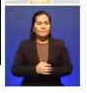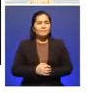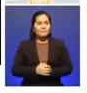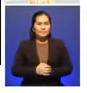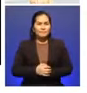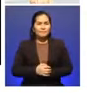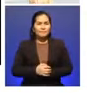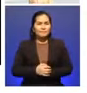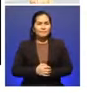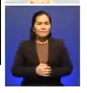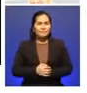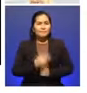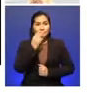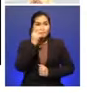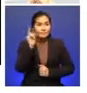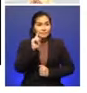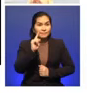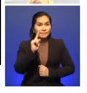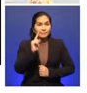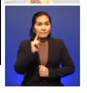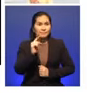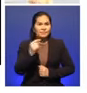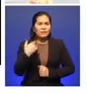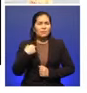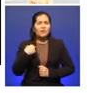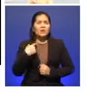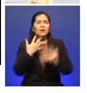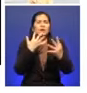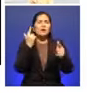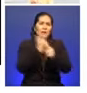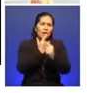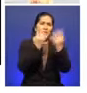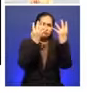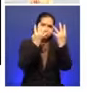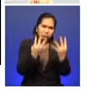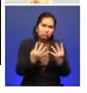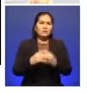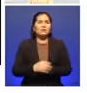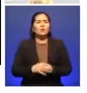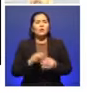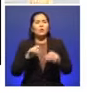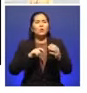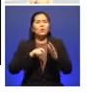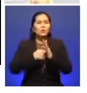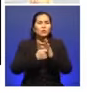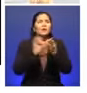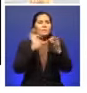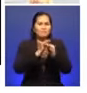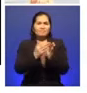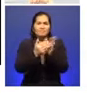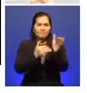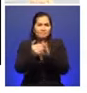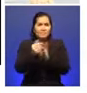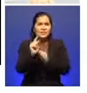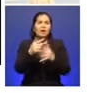หญ่มากเนี่ยก็คือภาพของกุญแจนะคะที่กรงเหล็กที่สำคัญก็คือว่าการใช้สีเนี่ยของเรือนจำ